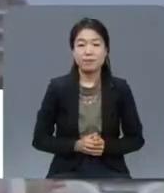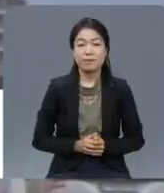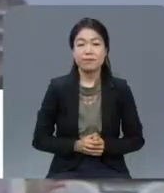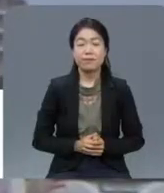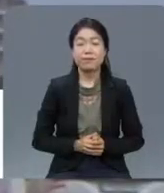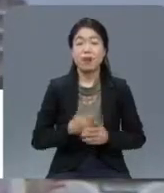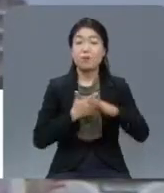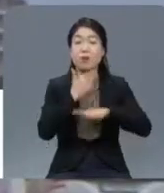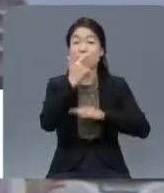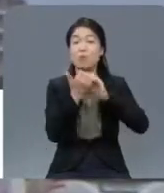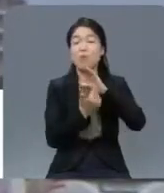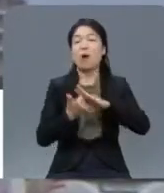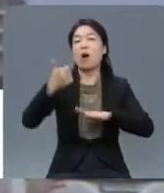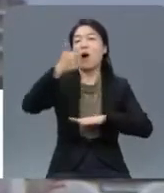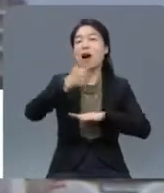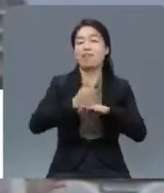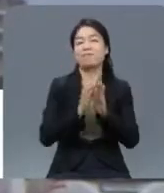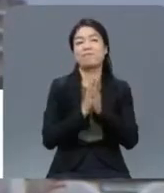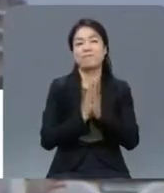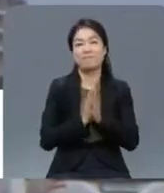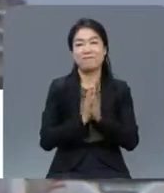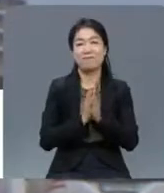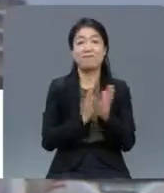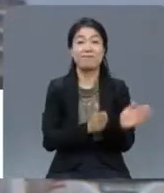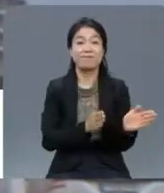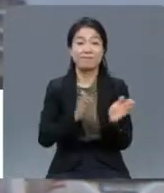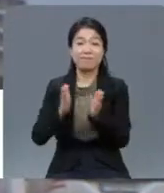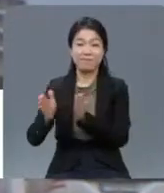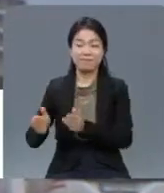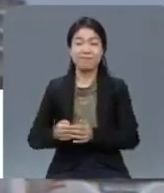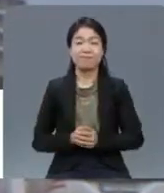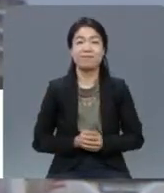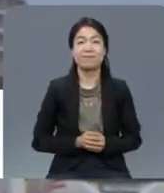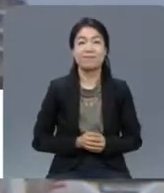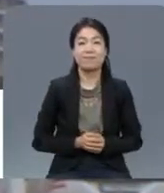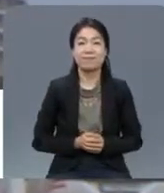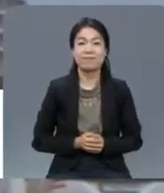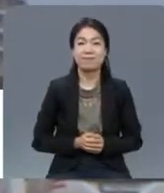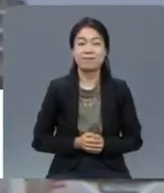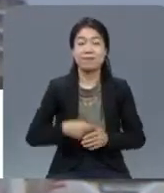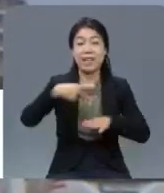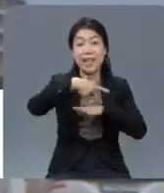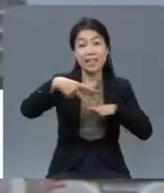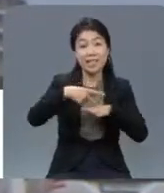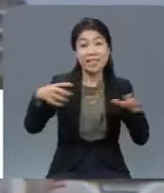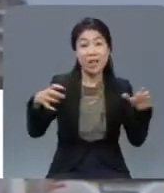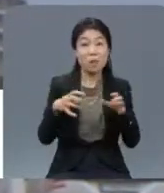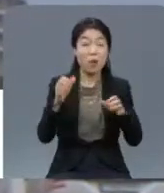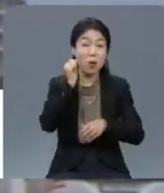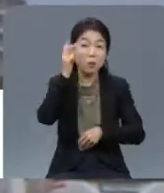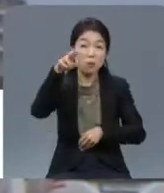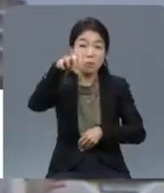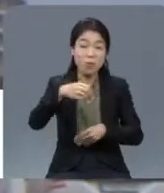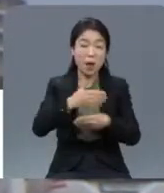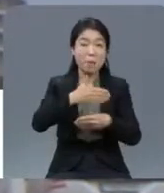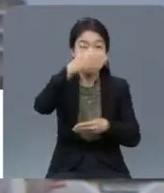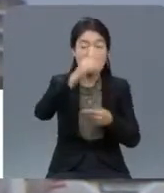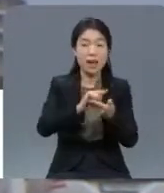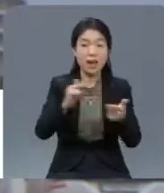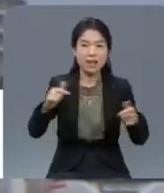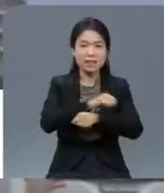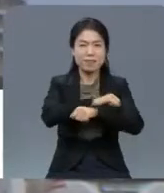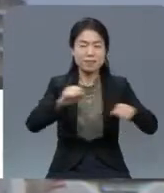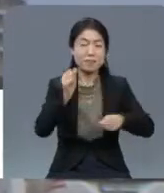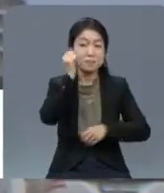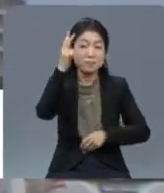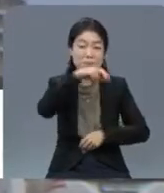누리호의 성공적인 발사를 기원해 보겠습니다. 다음 소식입니다. 신안의 복합 리조트가 문을 여는 등 대형